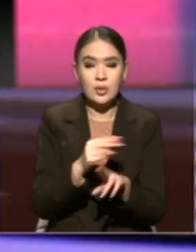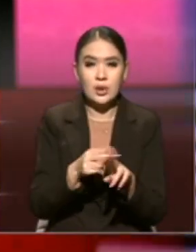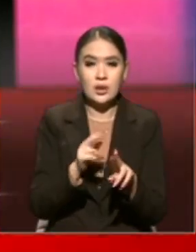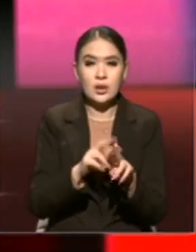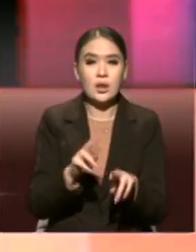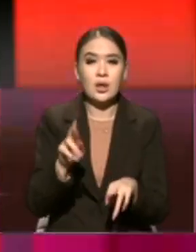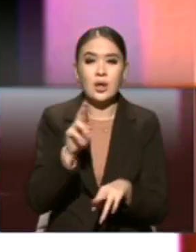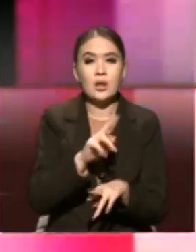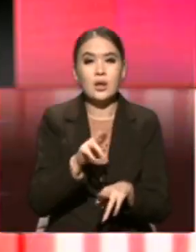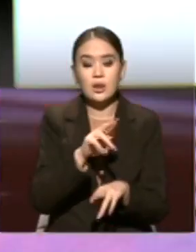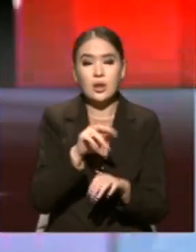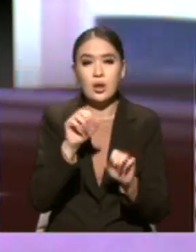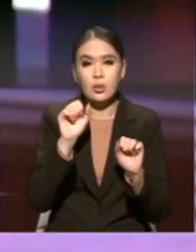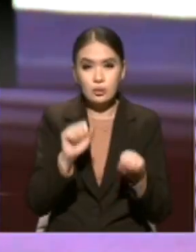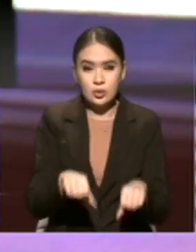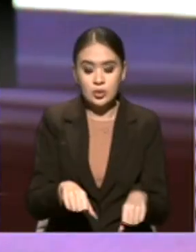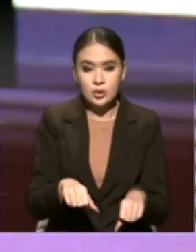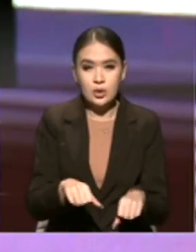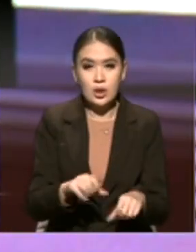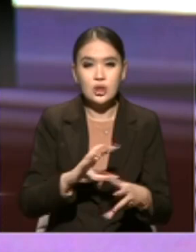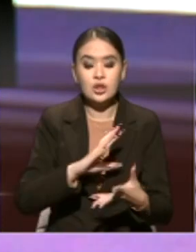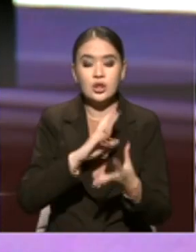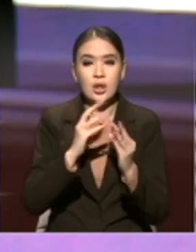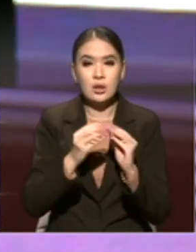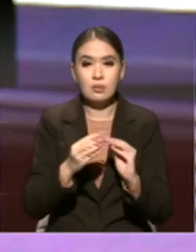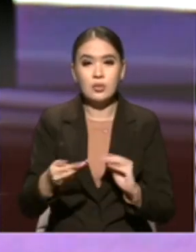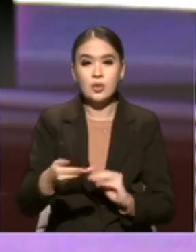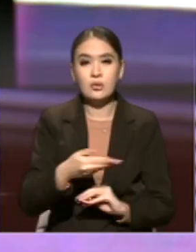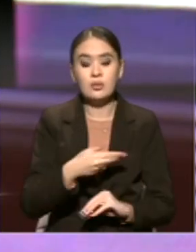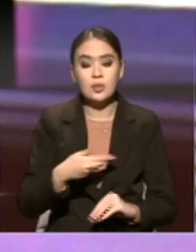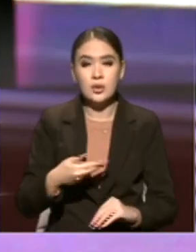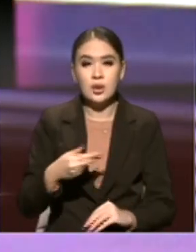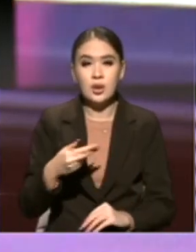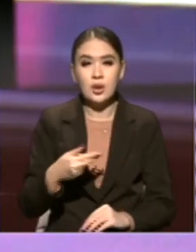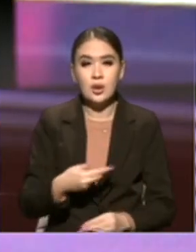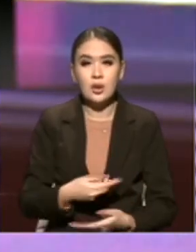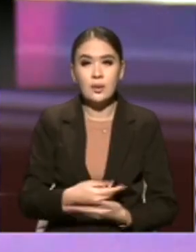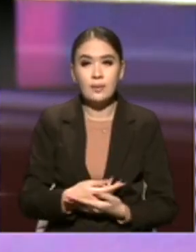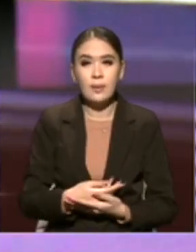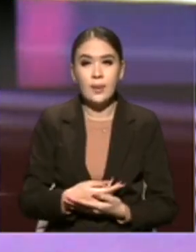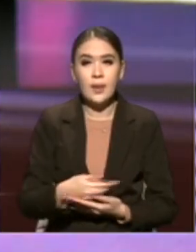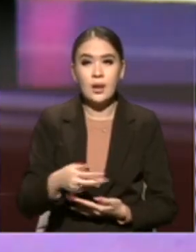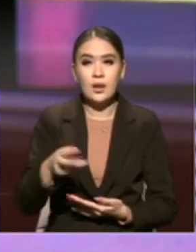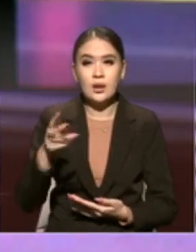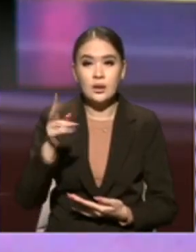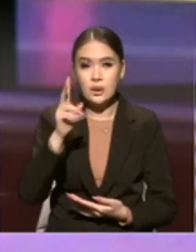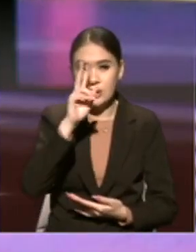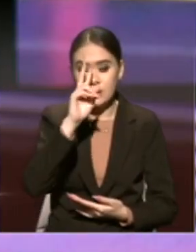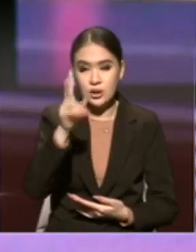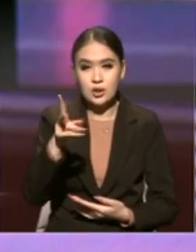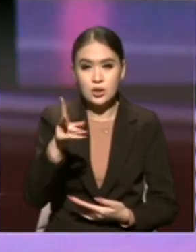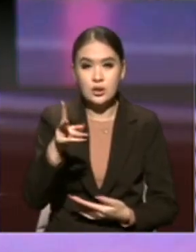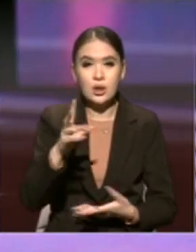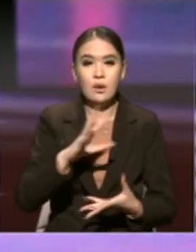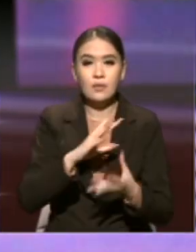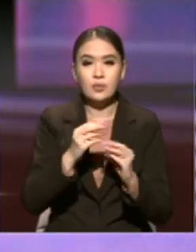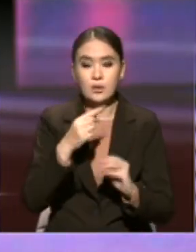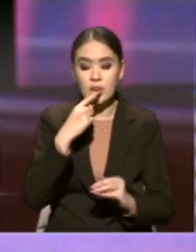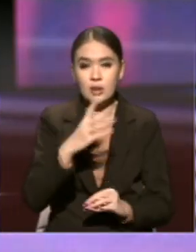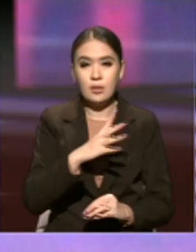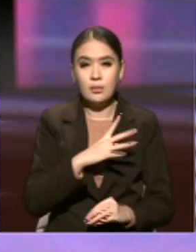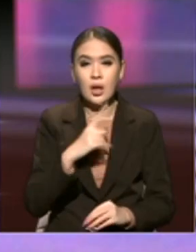айынан бастап сондай мүмкіндікке ие болады. Ал жалпы біз бұл жобаны 3 ай оқуды қайтеміз. Қараңыз, 2 жылға біз алып отырмыз. Яғни